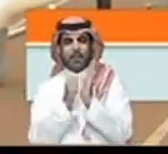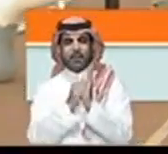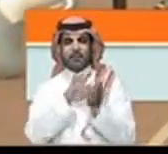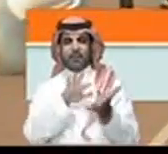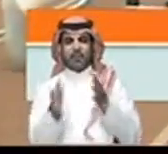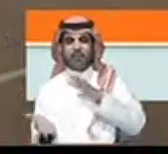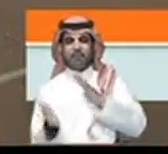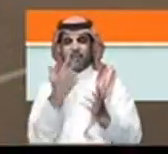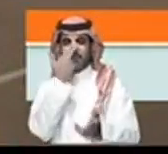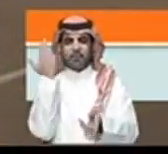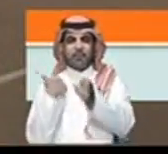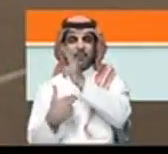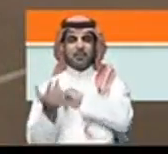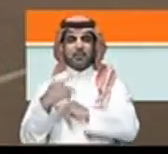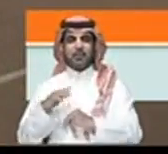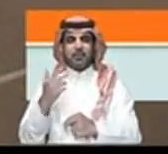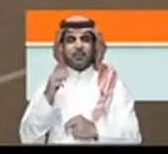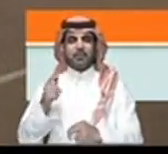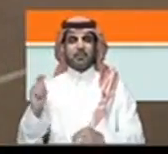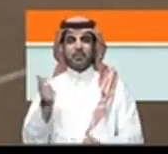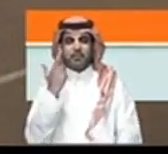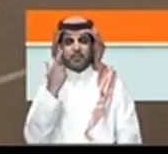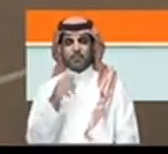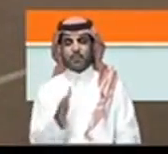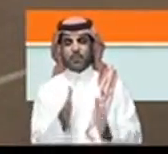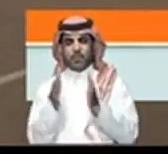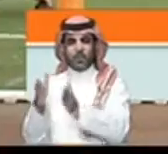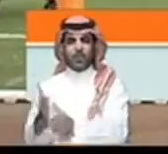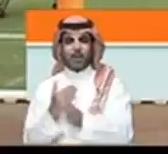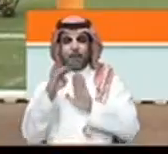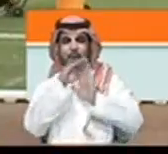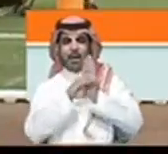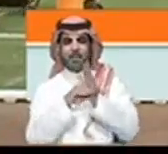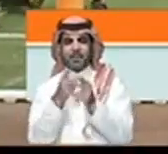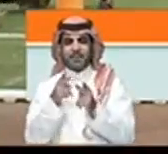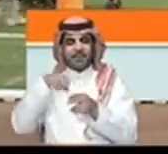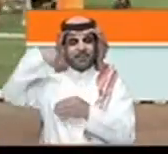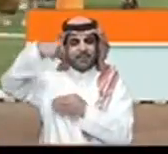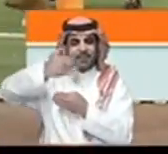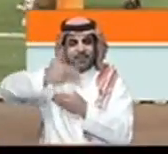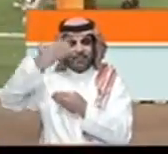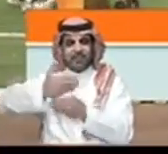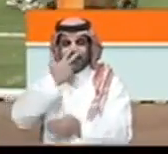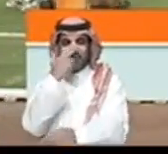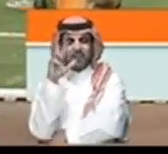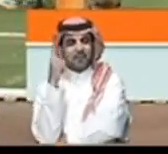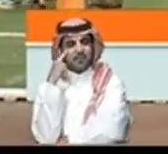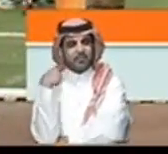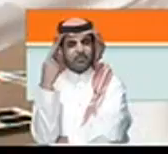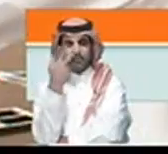ثمانينيات وتسعينيات القرن الماضي ومجموعه من البرامج والمسلسلات لجيل الطيبي